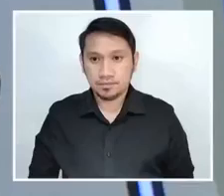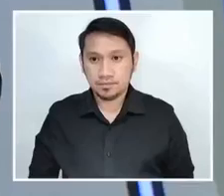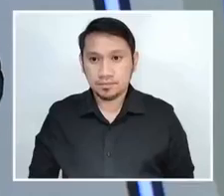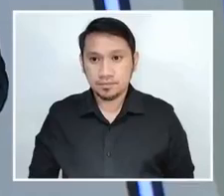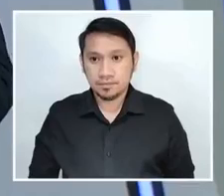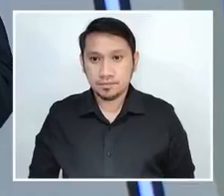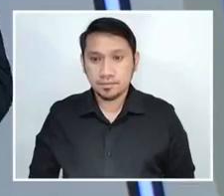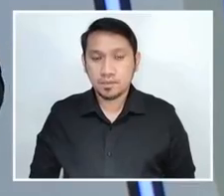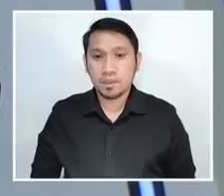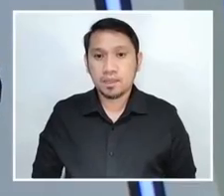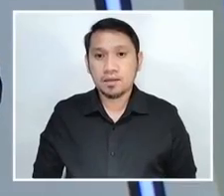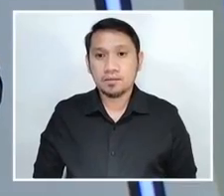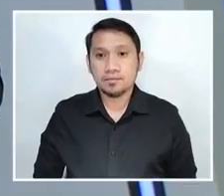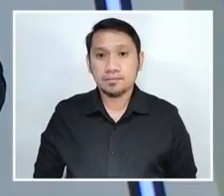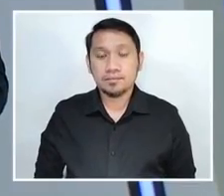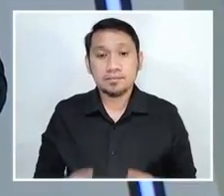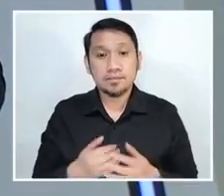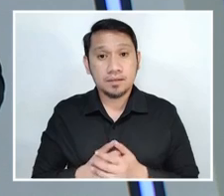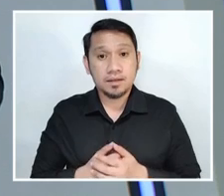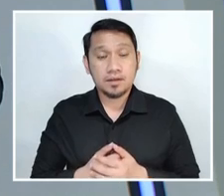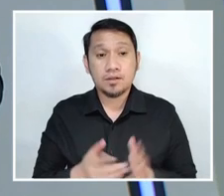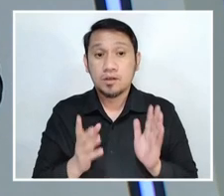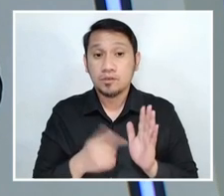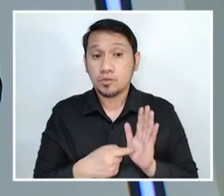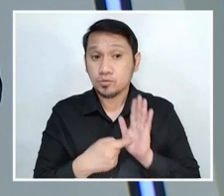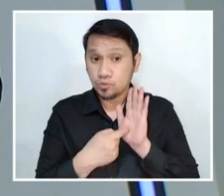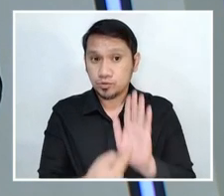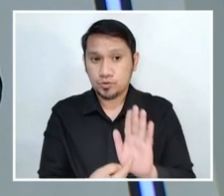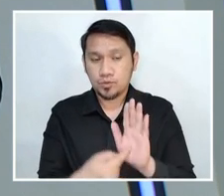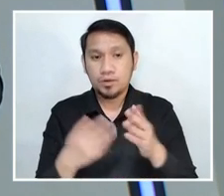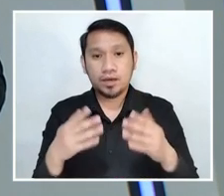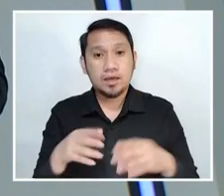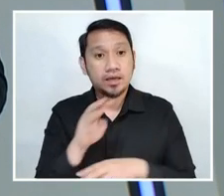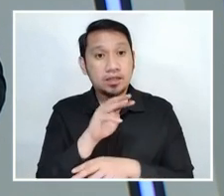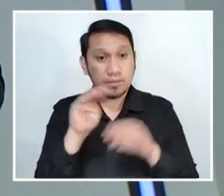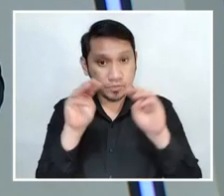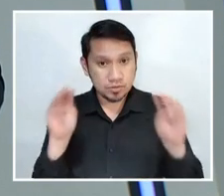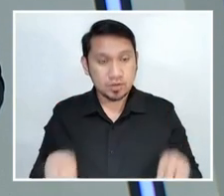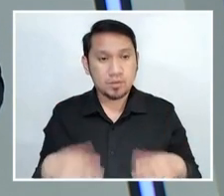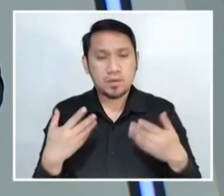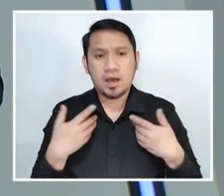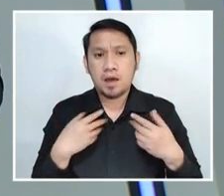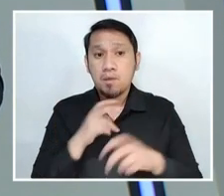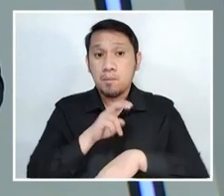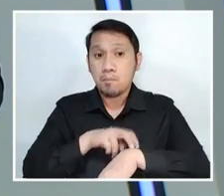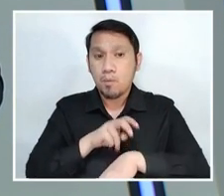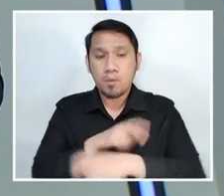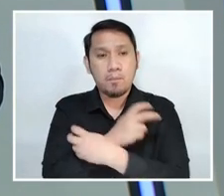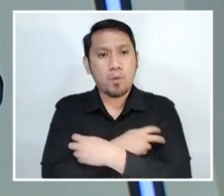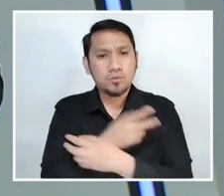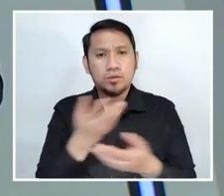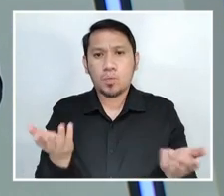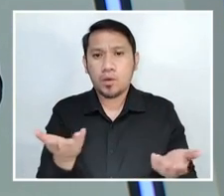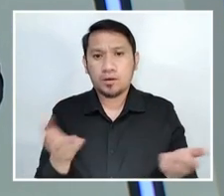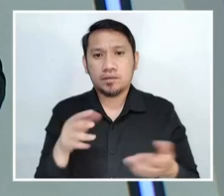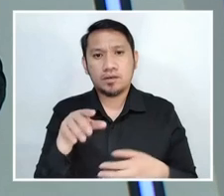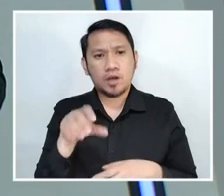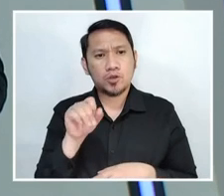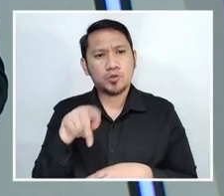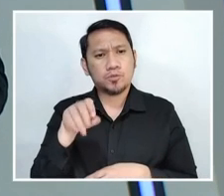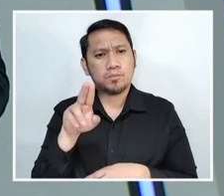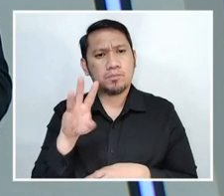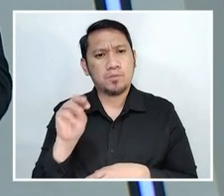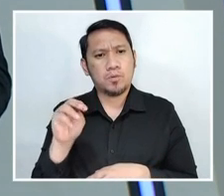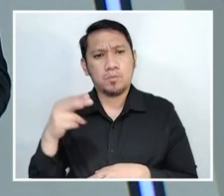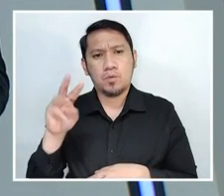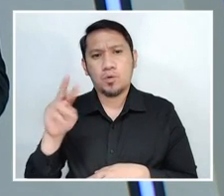News. Nakatakdang i-display sa isang museo sa Davao City ang buto ng pinakamalaking sperm whale na natagpuan sa bansa. Layo